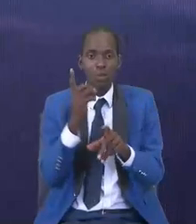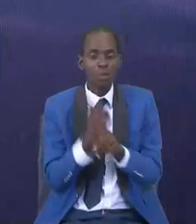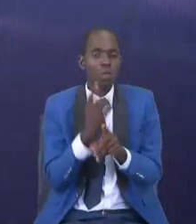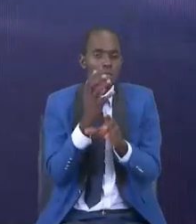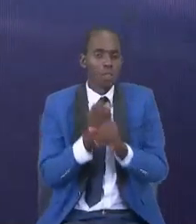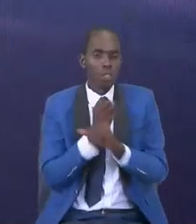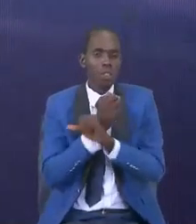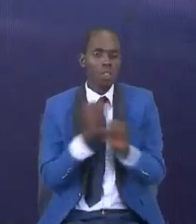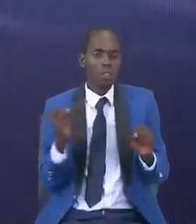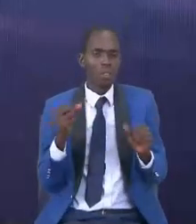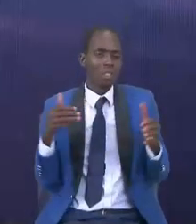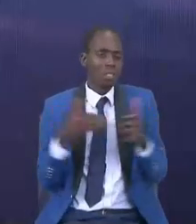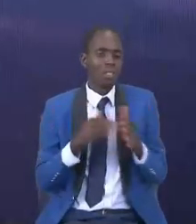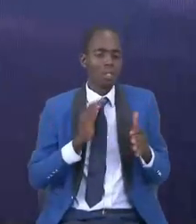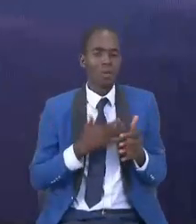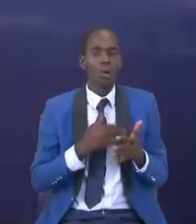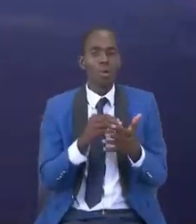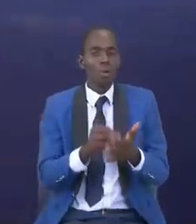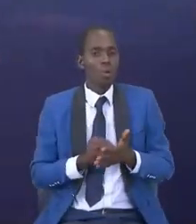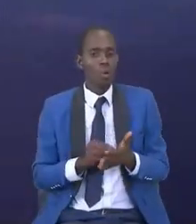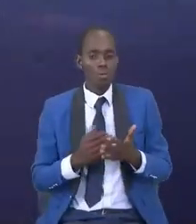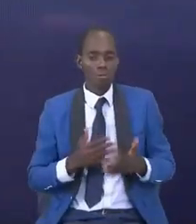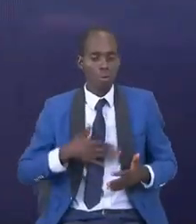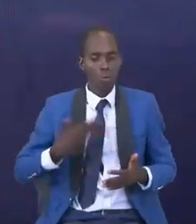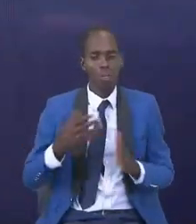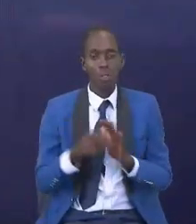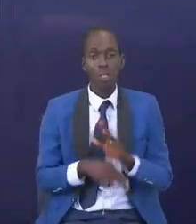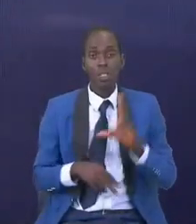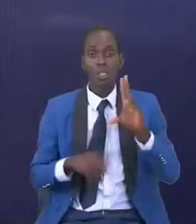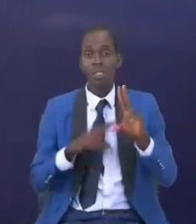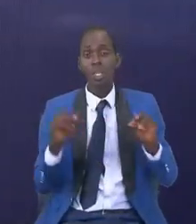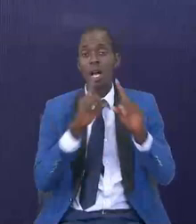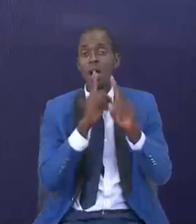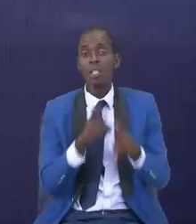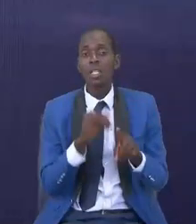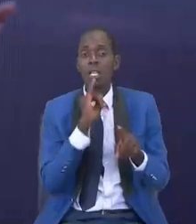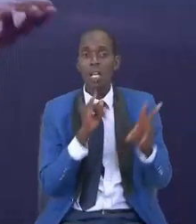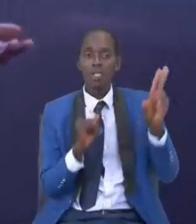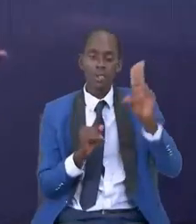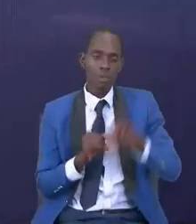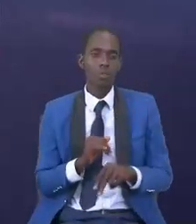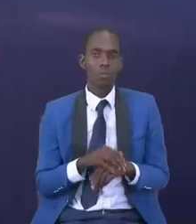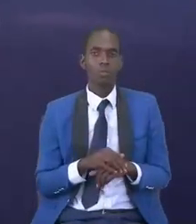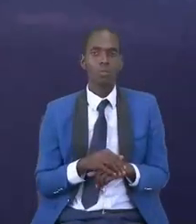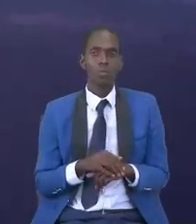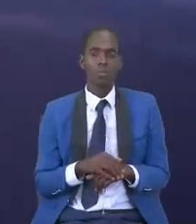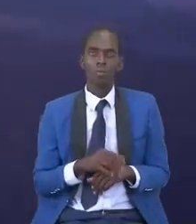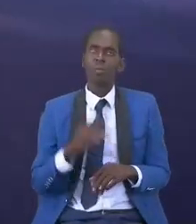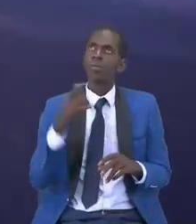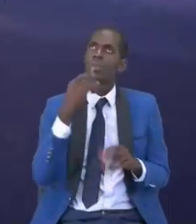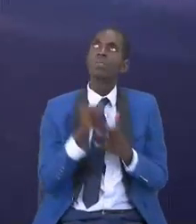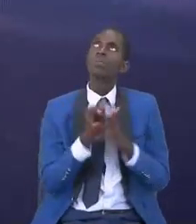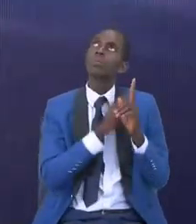des récompenses pour cela? La réponse est non. Pourquoi ne pas alors dire volontairement, Seigneur, je connais ton appel, je